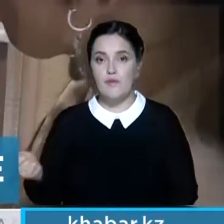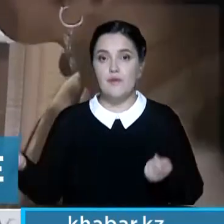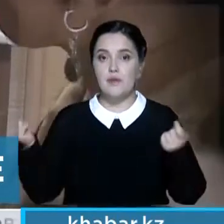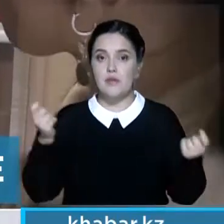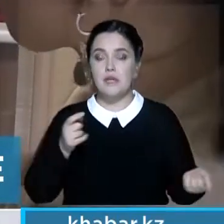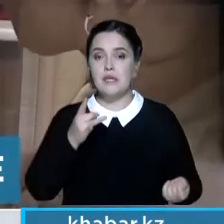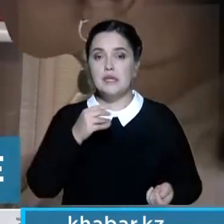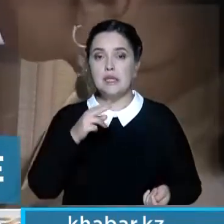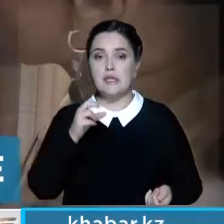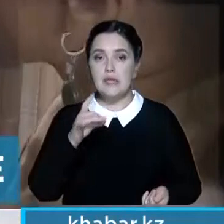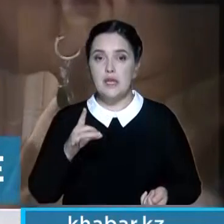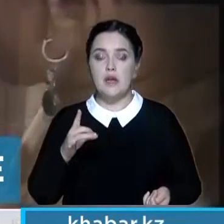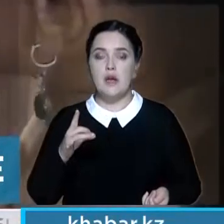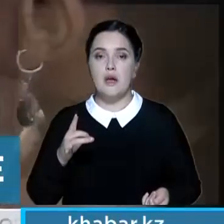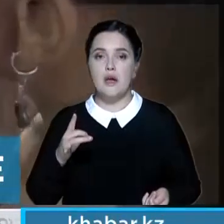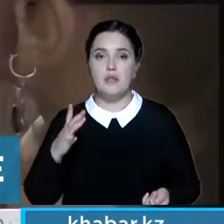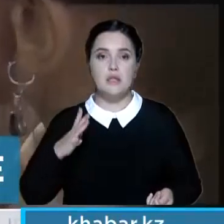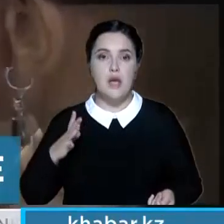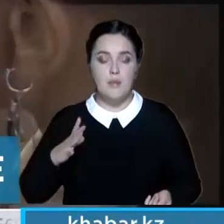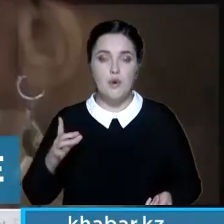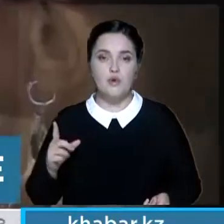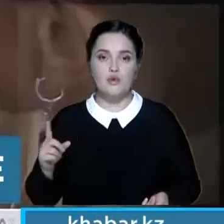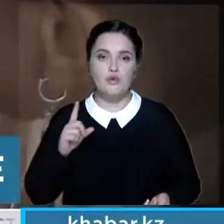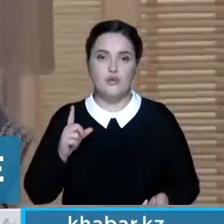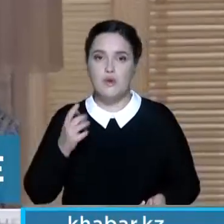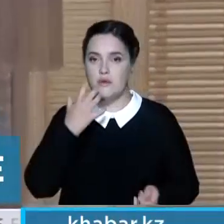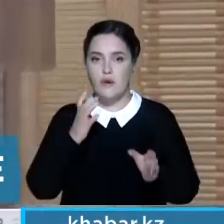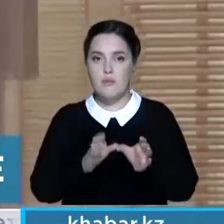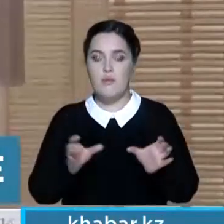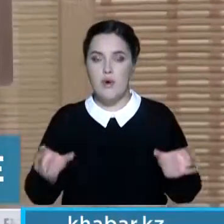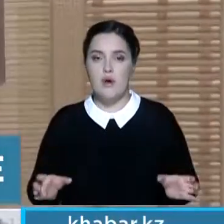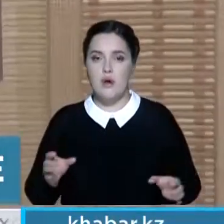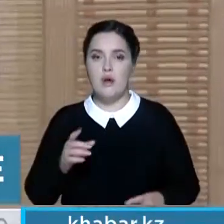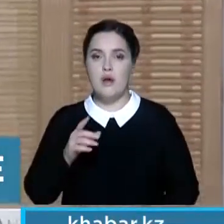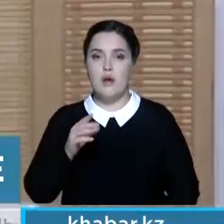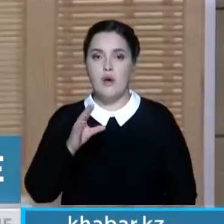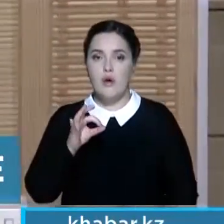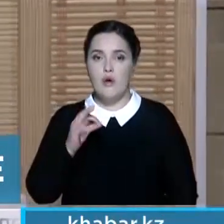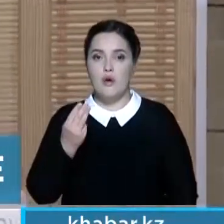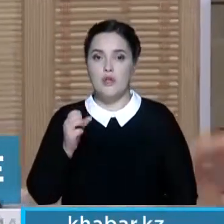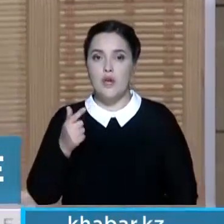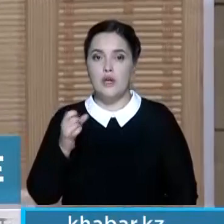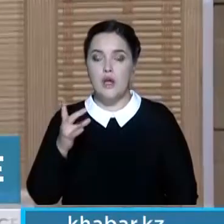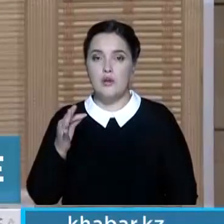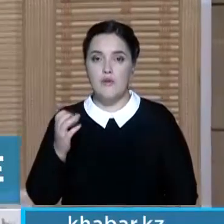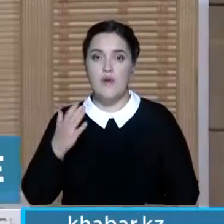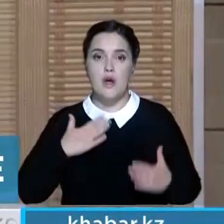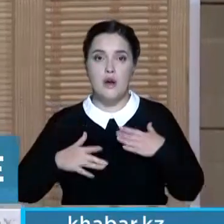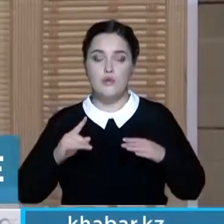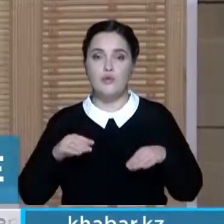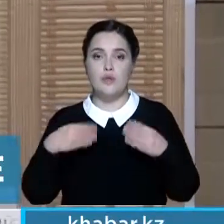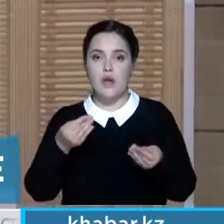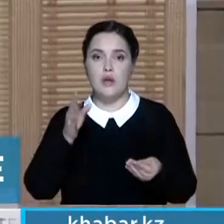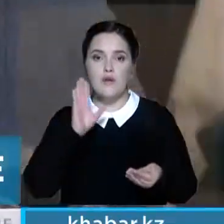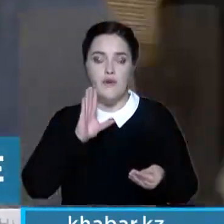временем риддерчане с нетерпением ждут тепла в своих квартирах. Пенсионерка Загипа Ошаганова рада, что хотя бы дали воду, пусть пока